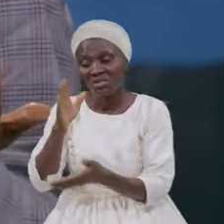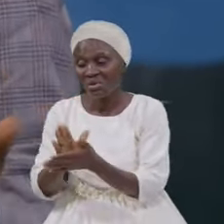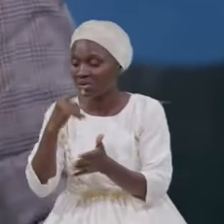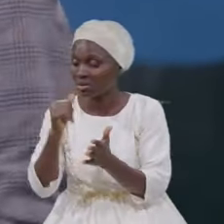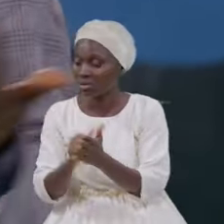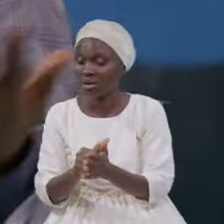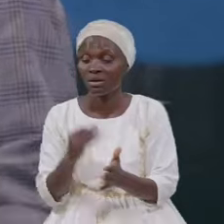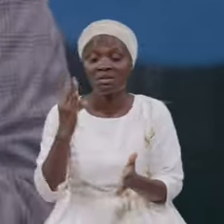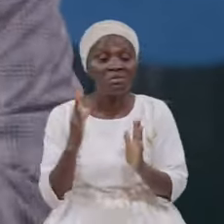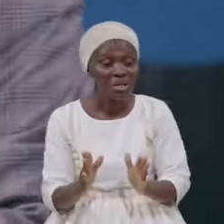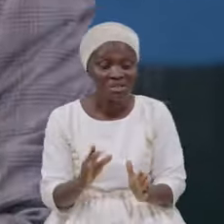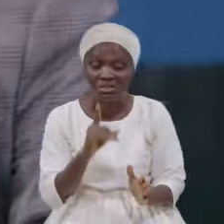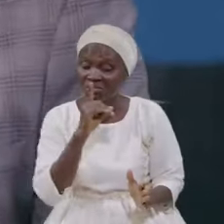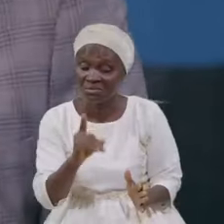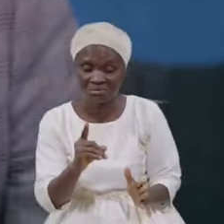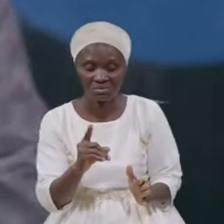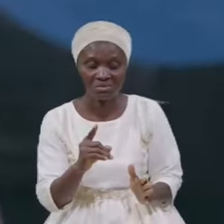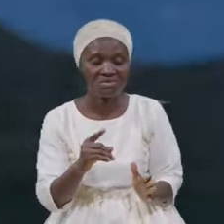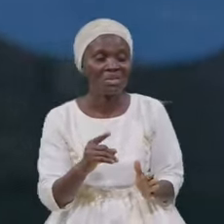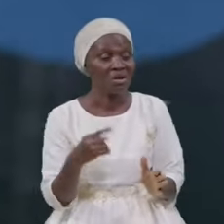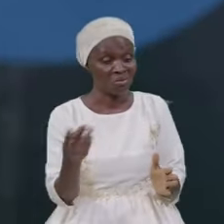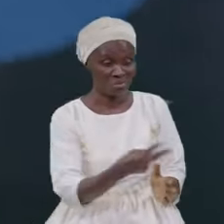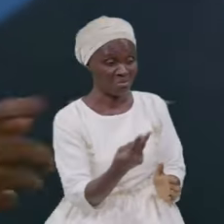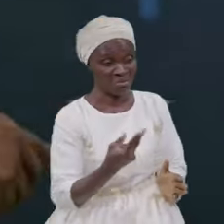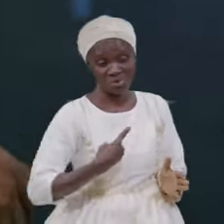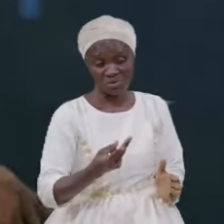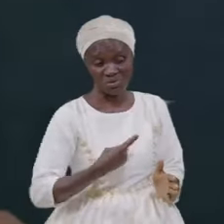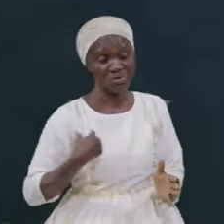On était dans les bagarres. Mon mari m'a dit,